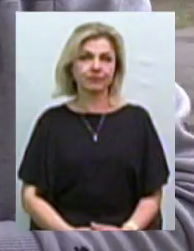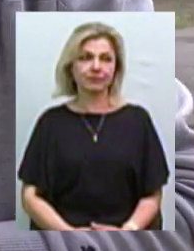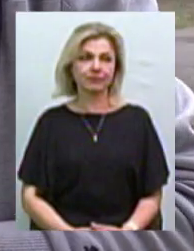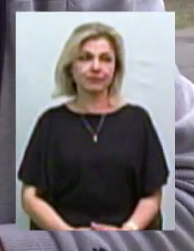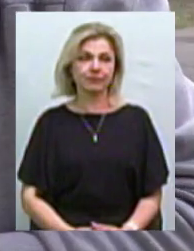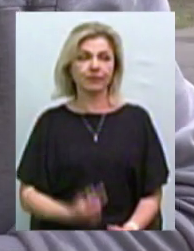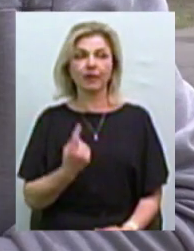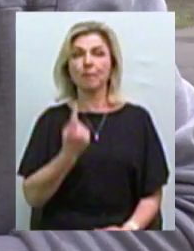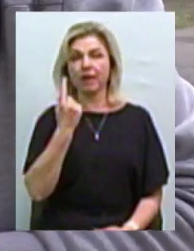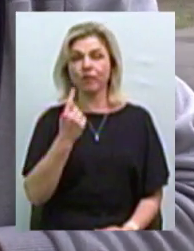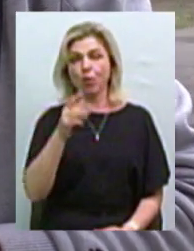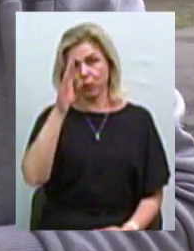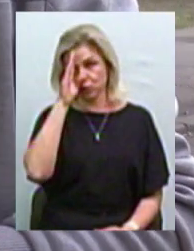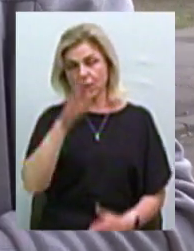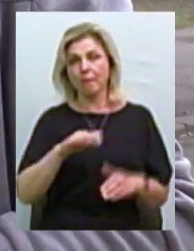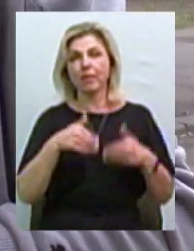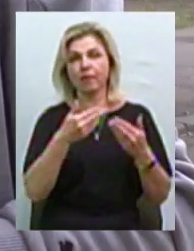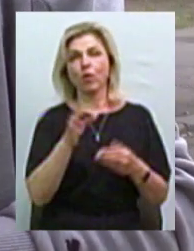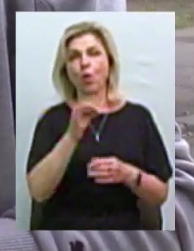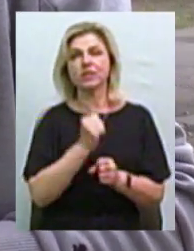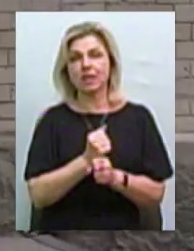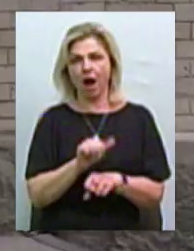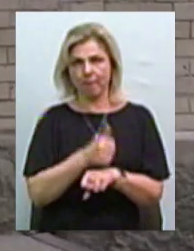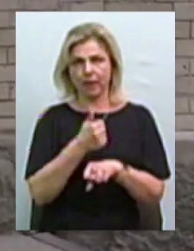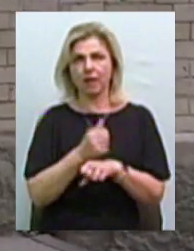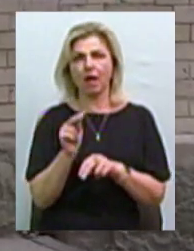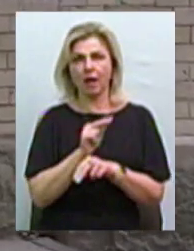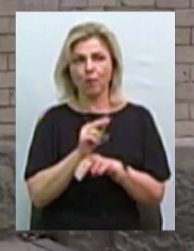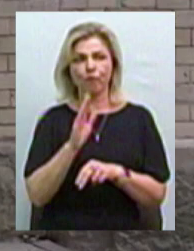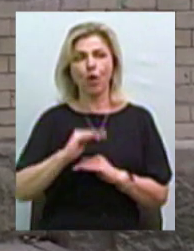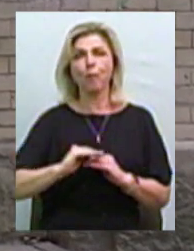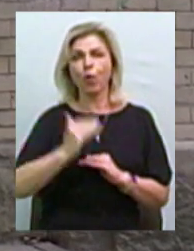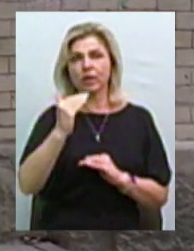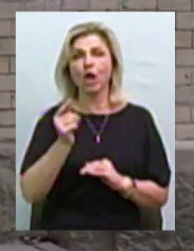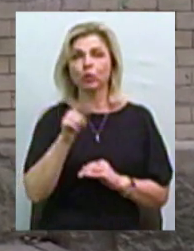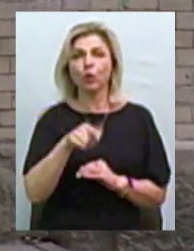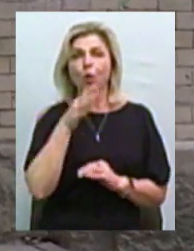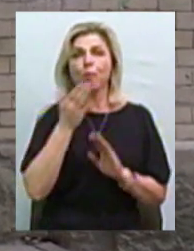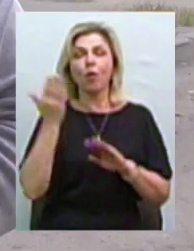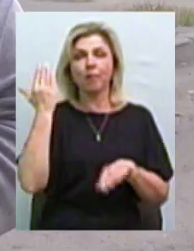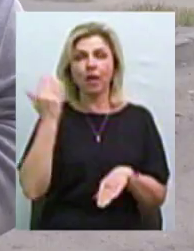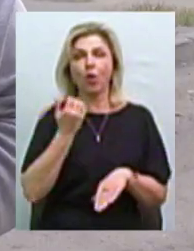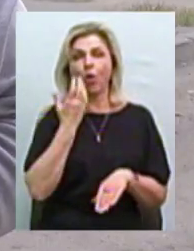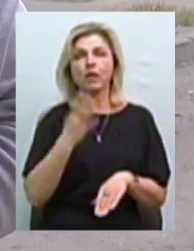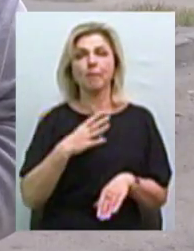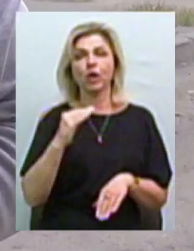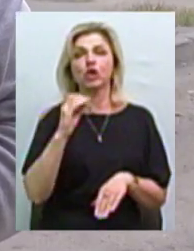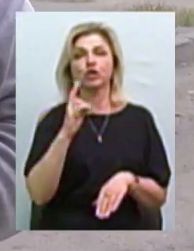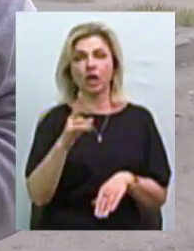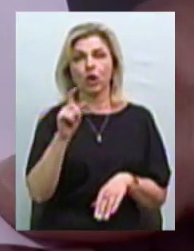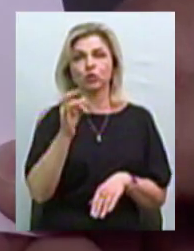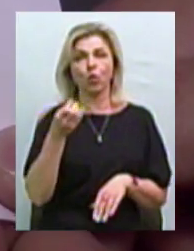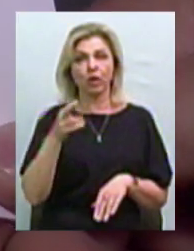Перше Петро Іщик звернувся щодо проведення капітального ремонту в під'їзді на той момент ще до житлово-експлуатаційної контори «Зоря»